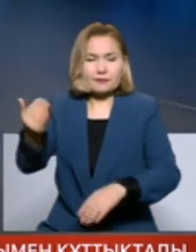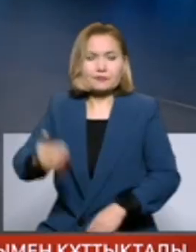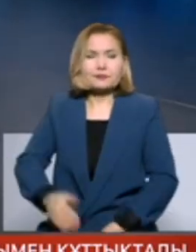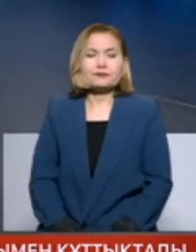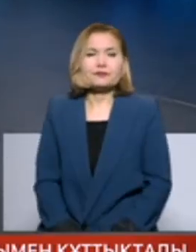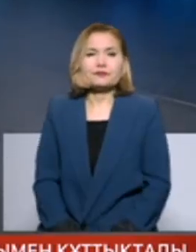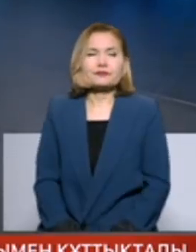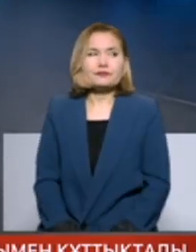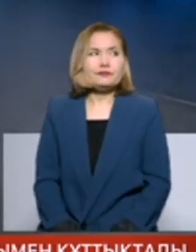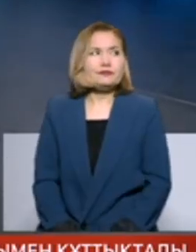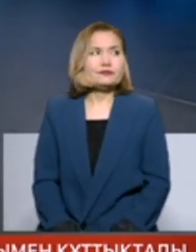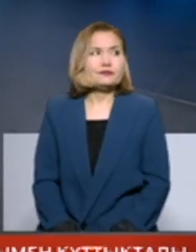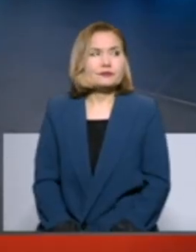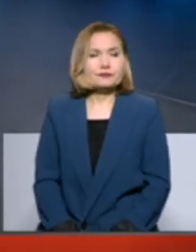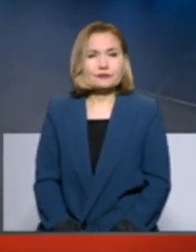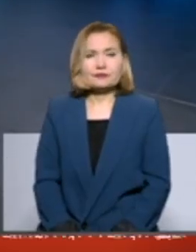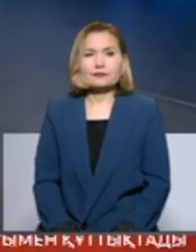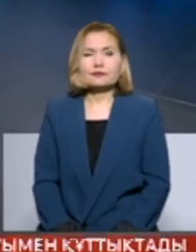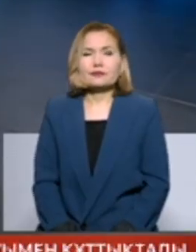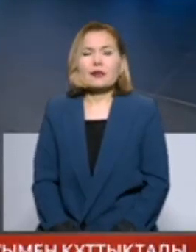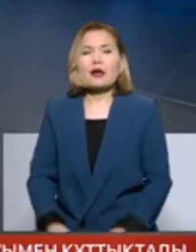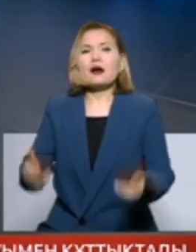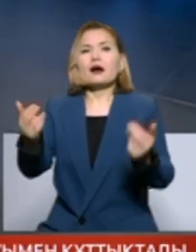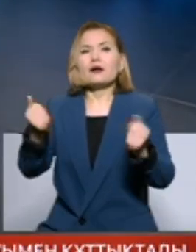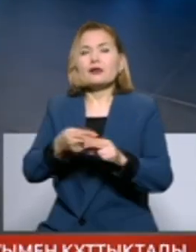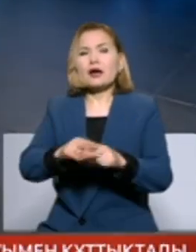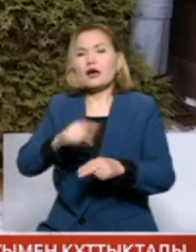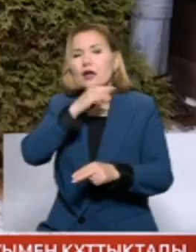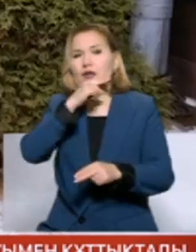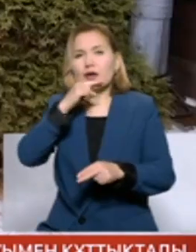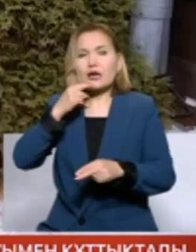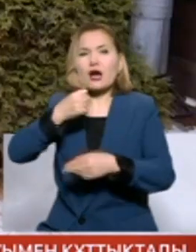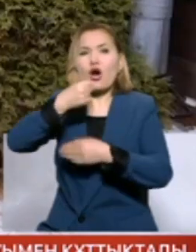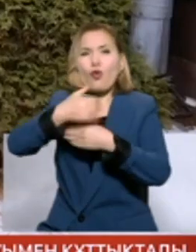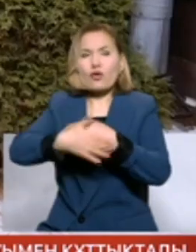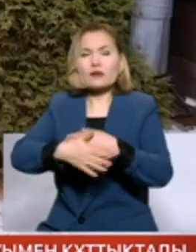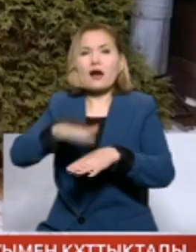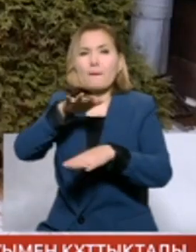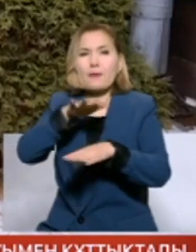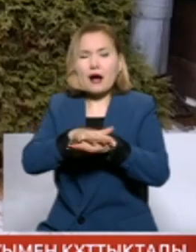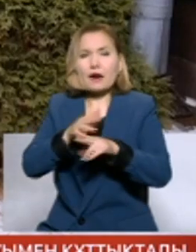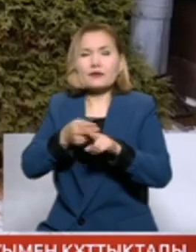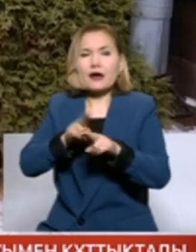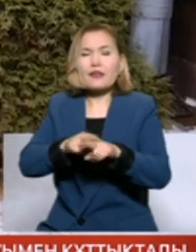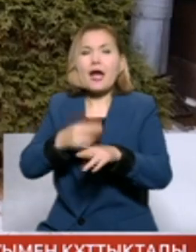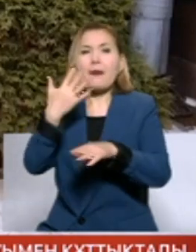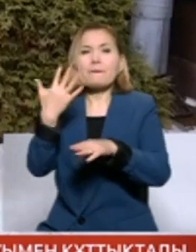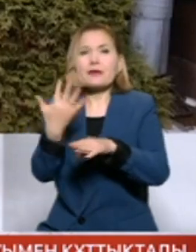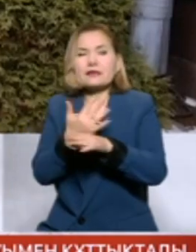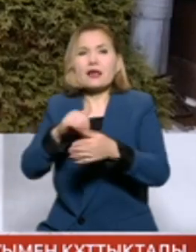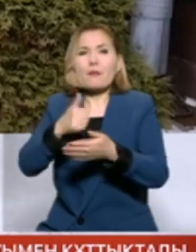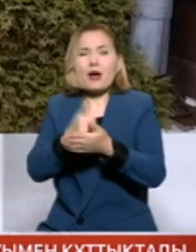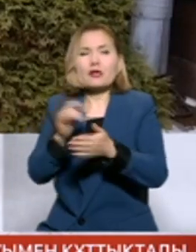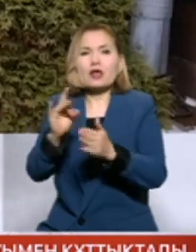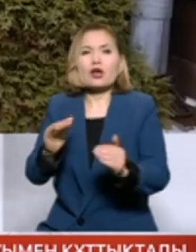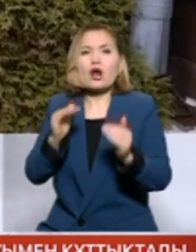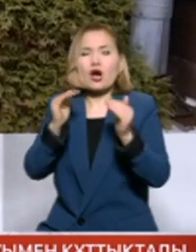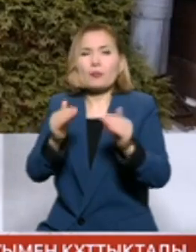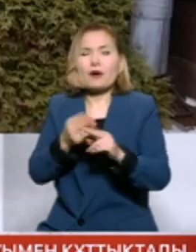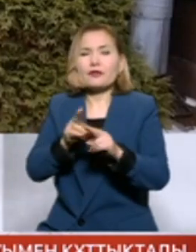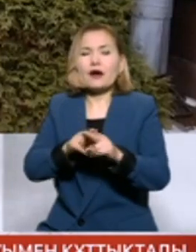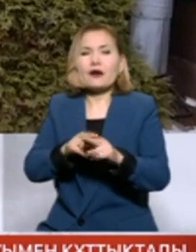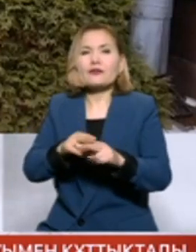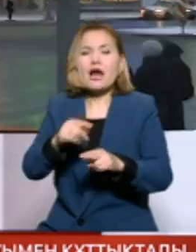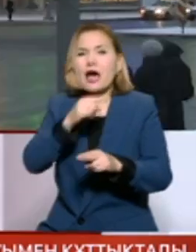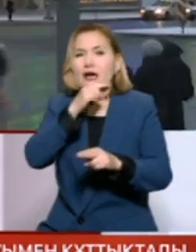Индира, тыңдап тұрмыз. Я Армангүл, Ресейдің орталық банкі базалық мөлшерлемені 5 рет көтеріп, осылайша ұлттық валюта бағамын